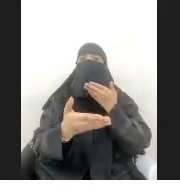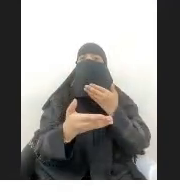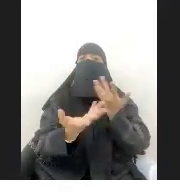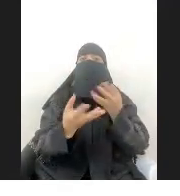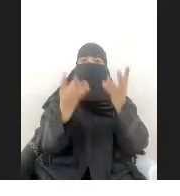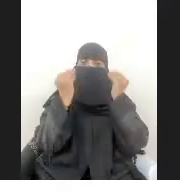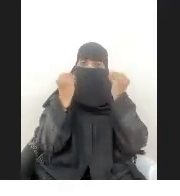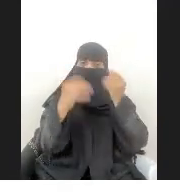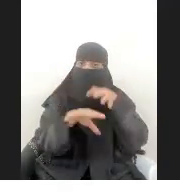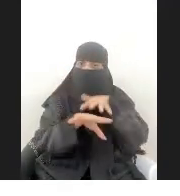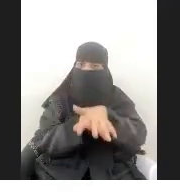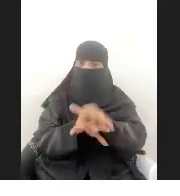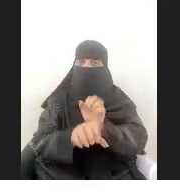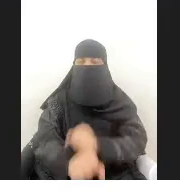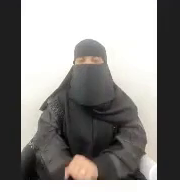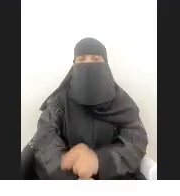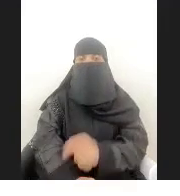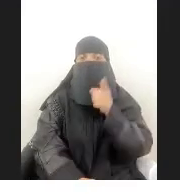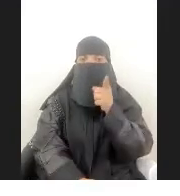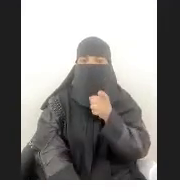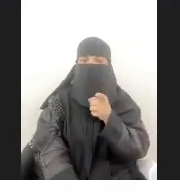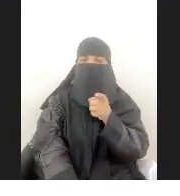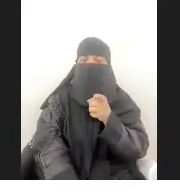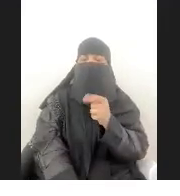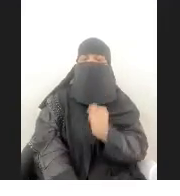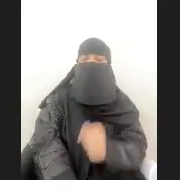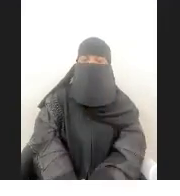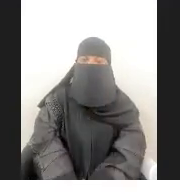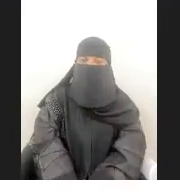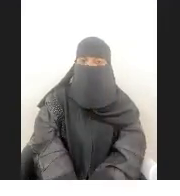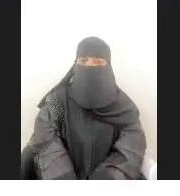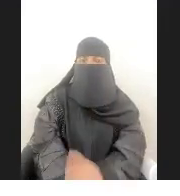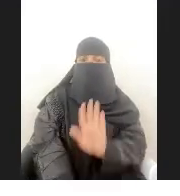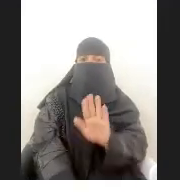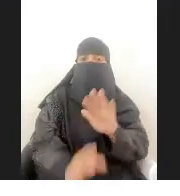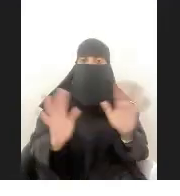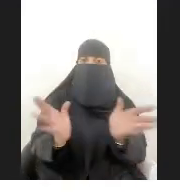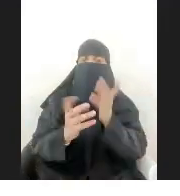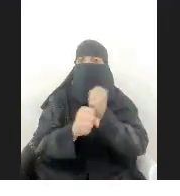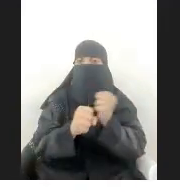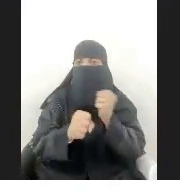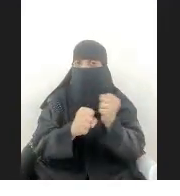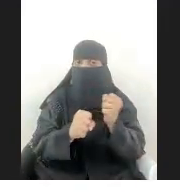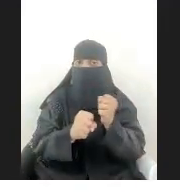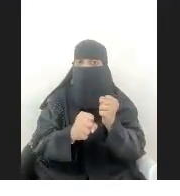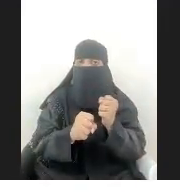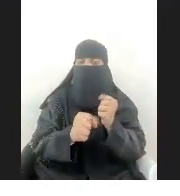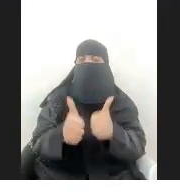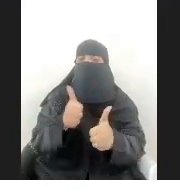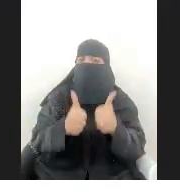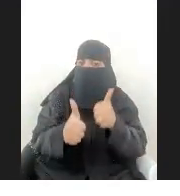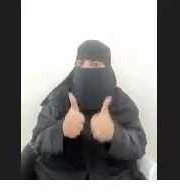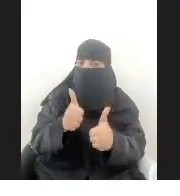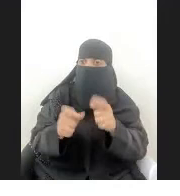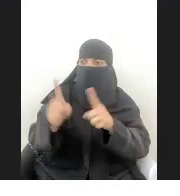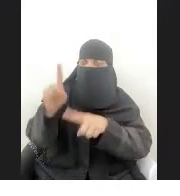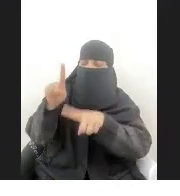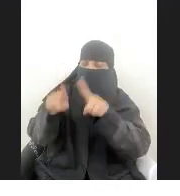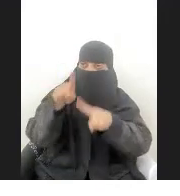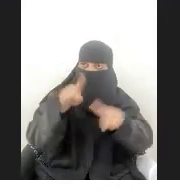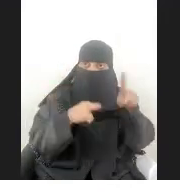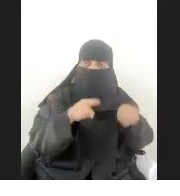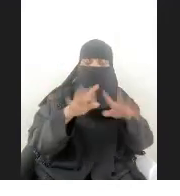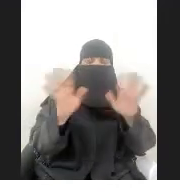هذه الفريمورك اللي هم سووها لتقييم أي مادة تعطى